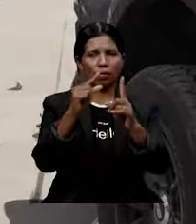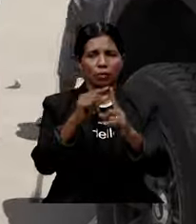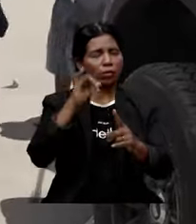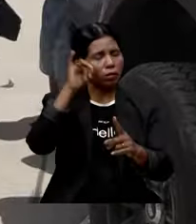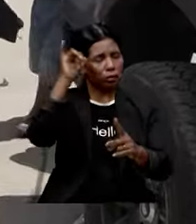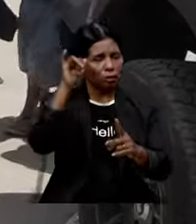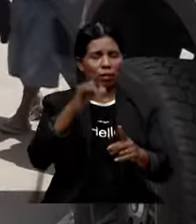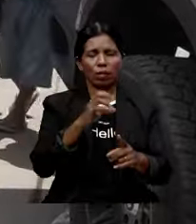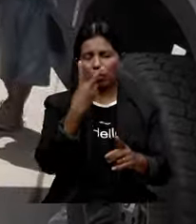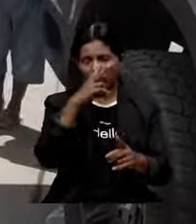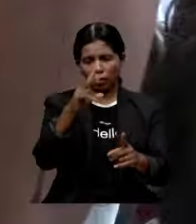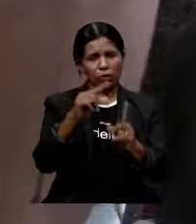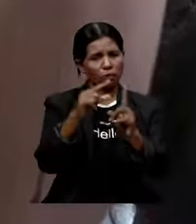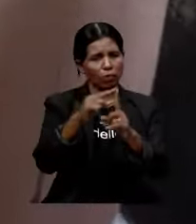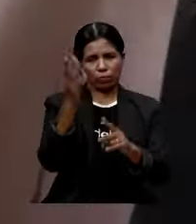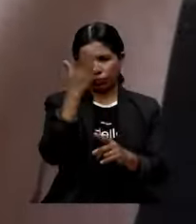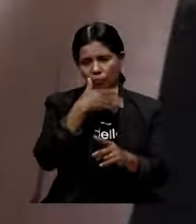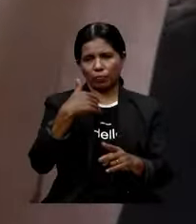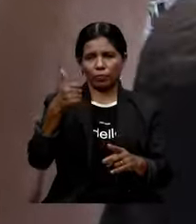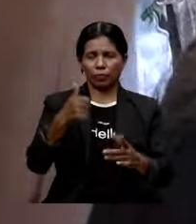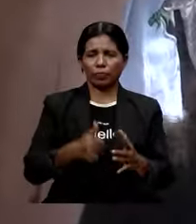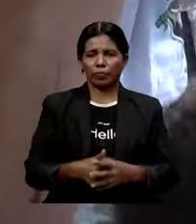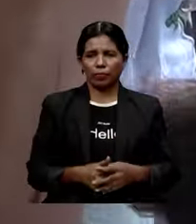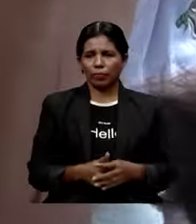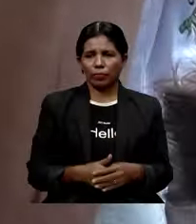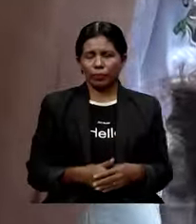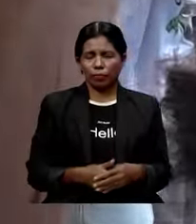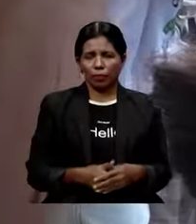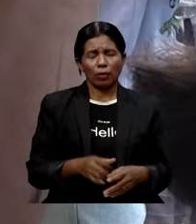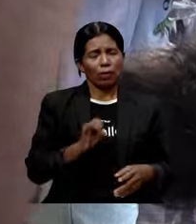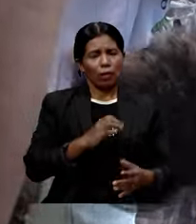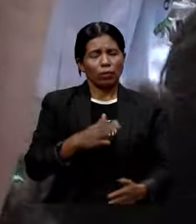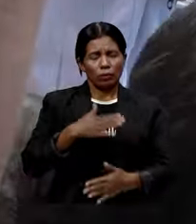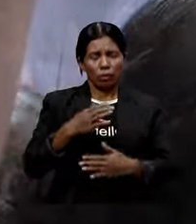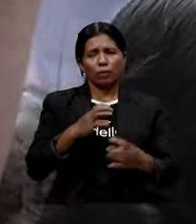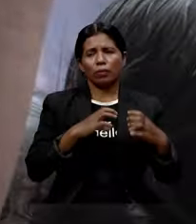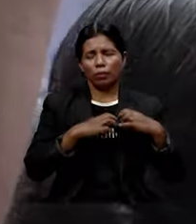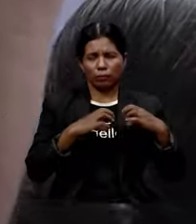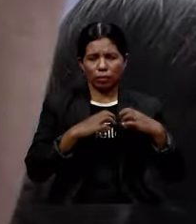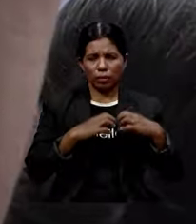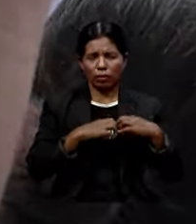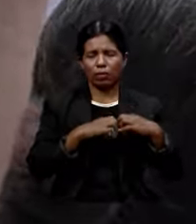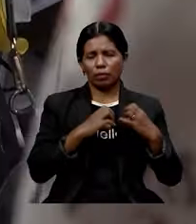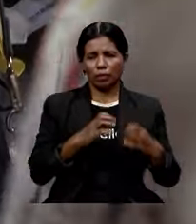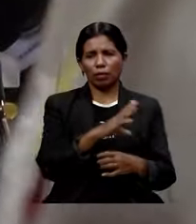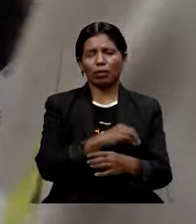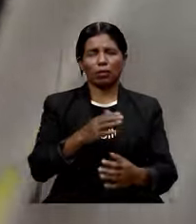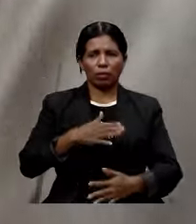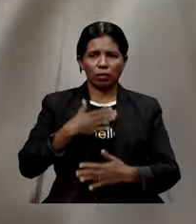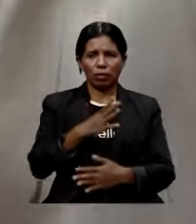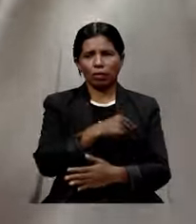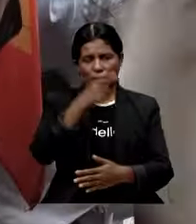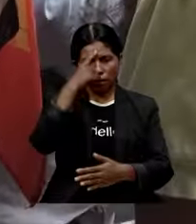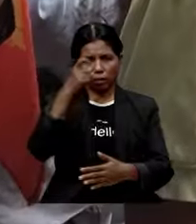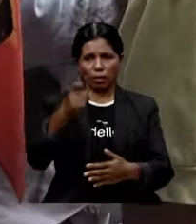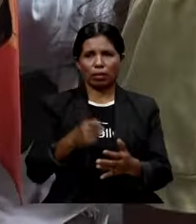horono emas los. Tama undiu. Konten tapi saya ni fun. Konten tapi saya ni fun ni tempat ni